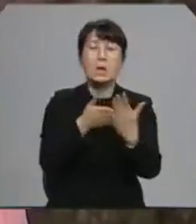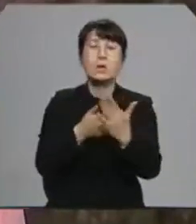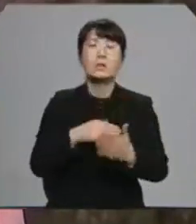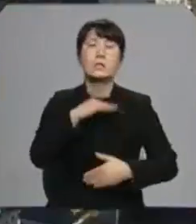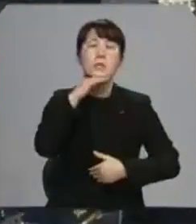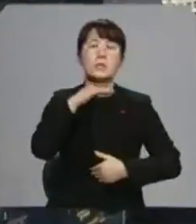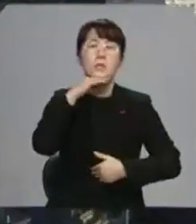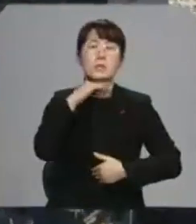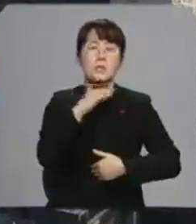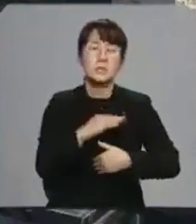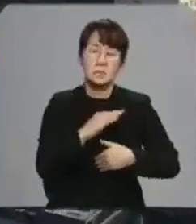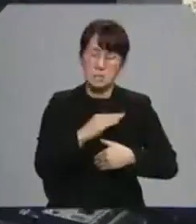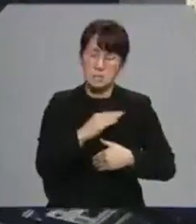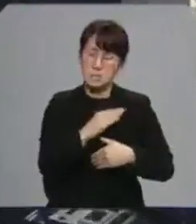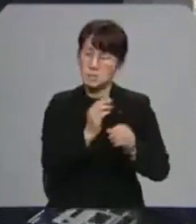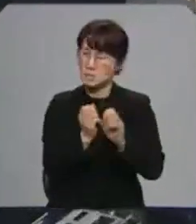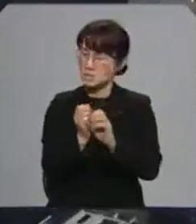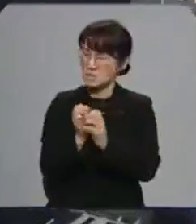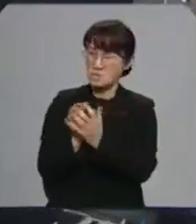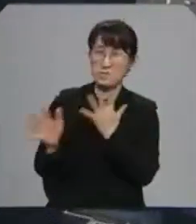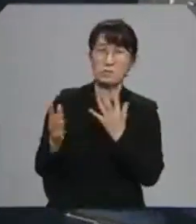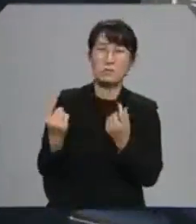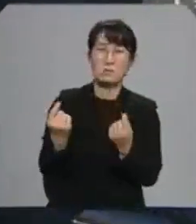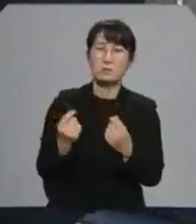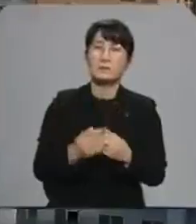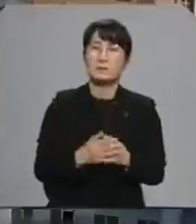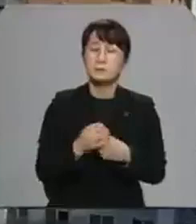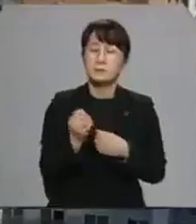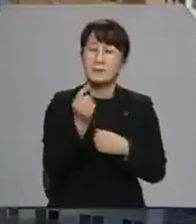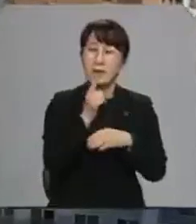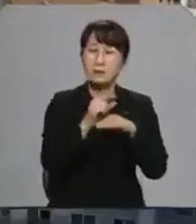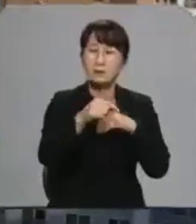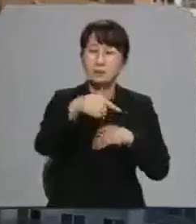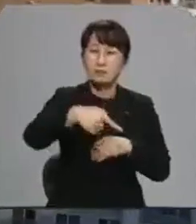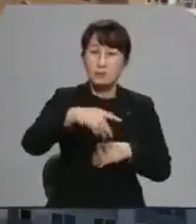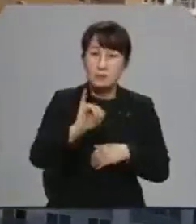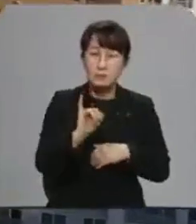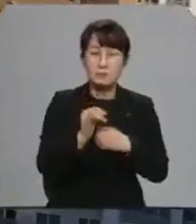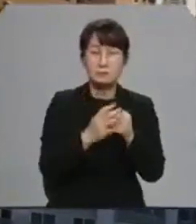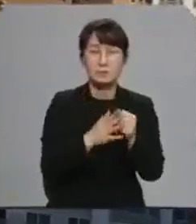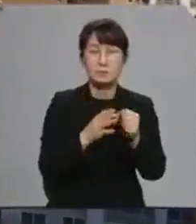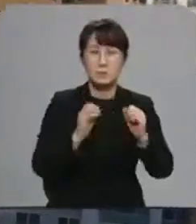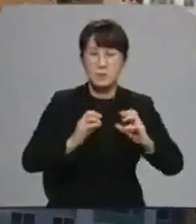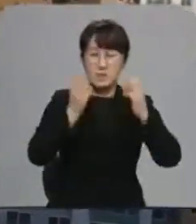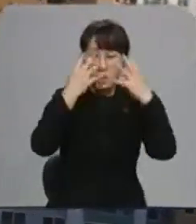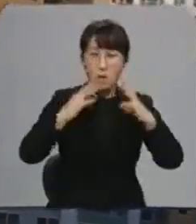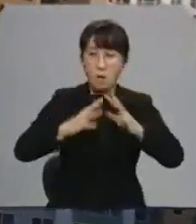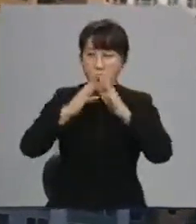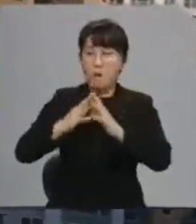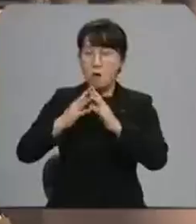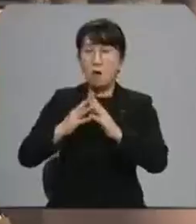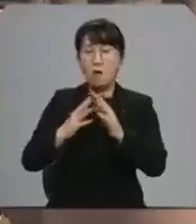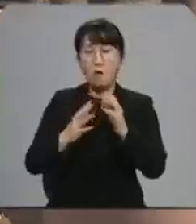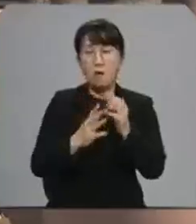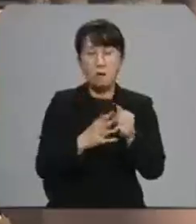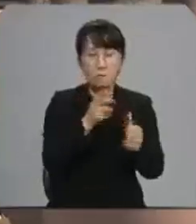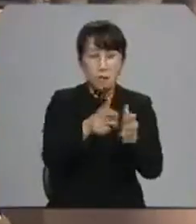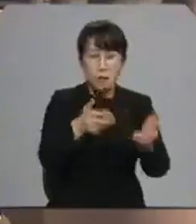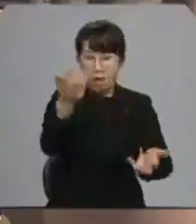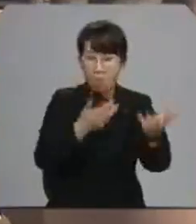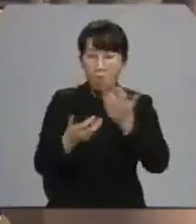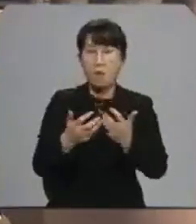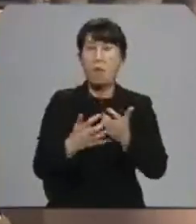번째, 40번째. 달성군 구지면은 국가산단 입주와 택지 개발로 최근 인구가 2만 명을